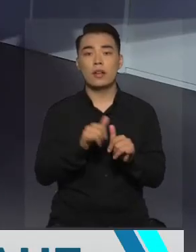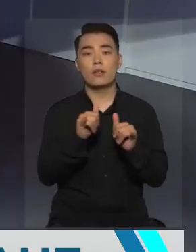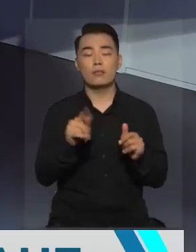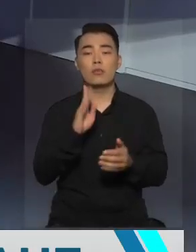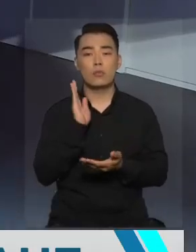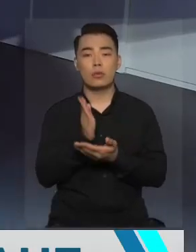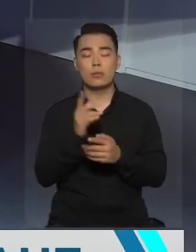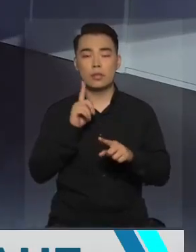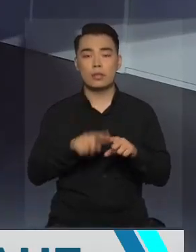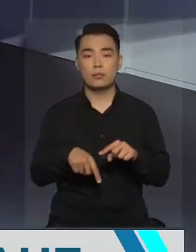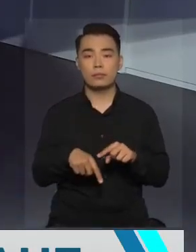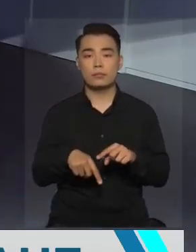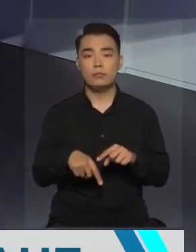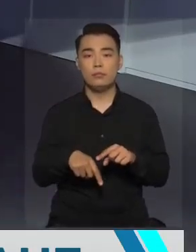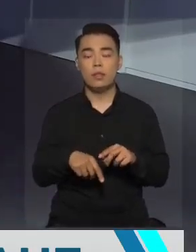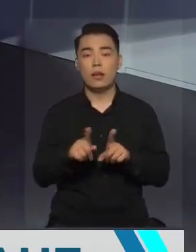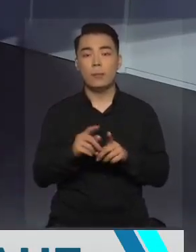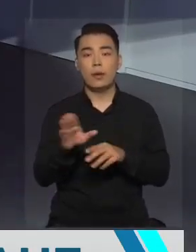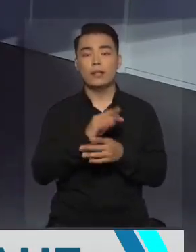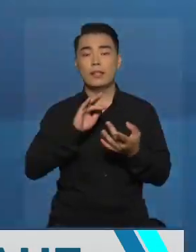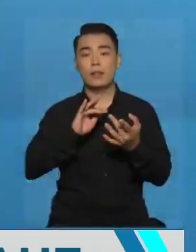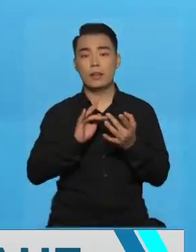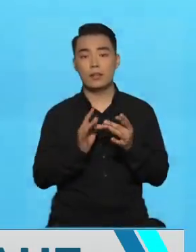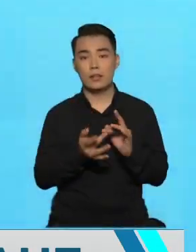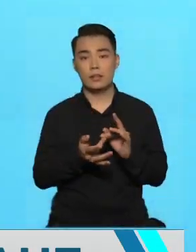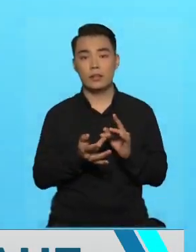насколько быстро? Децентрализация, она